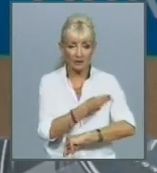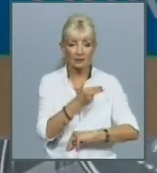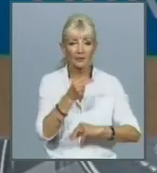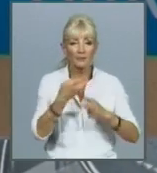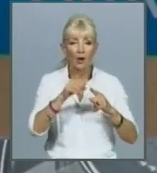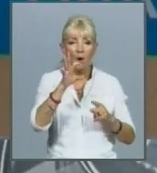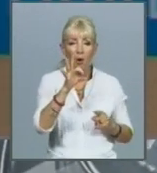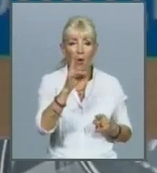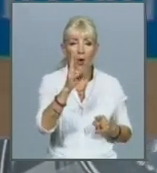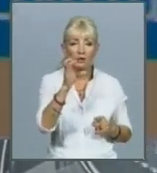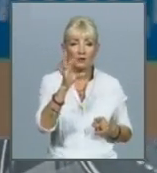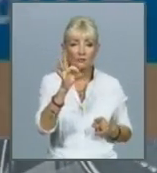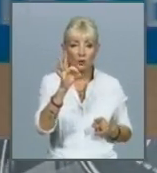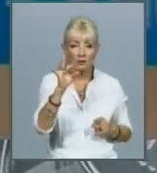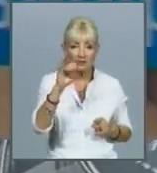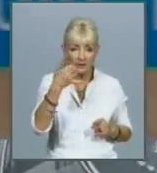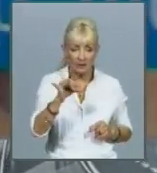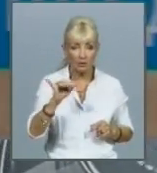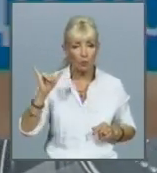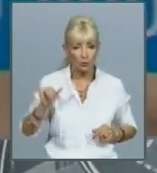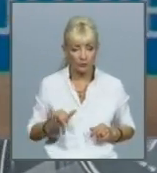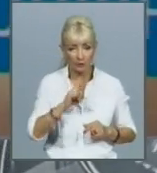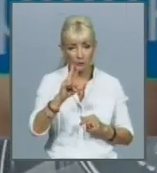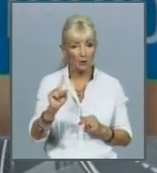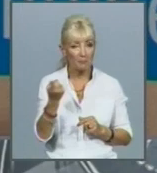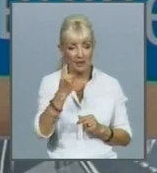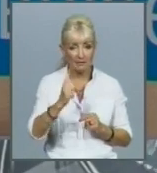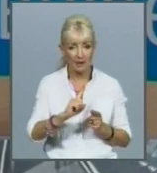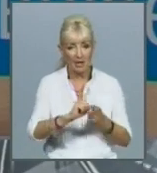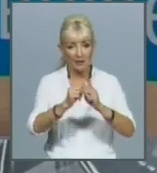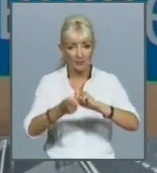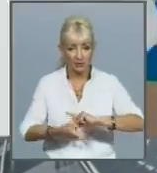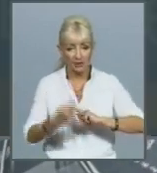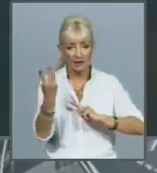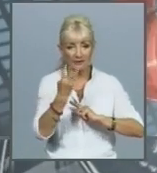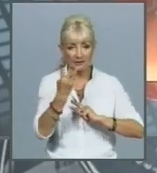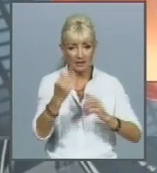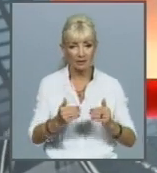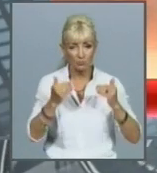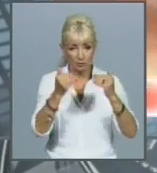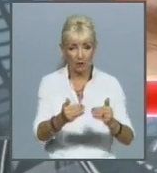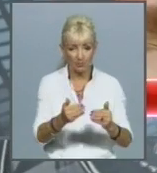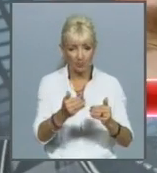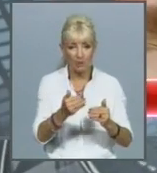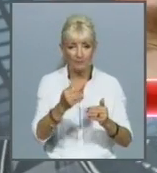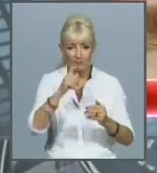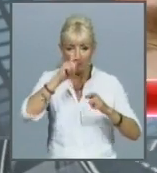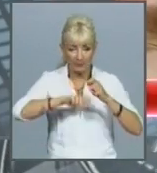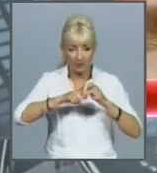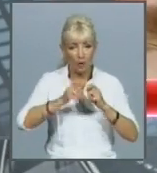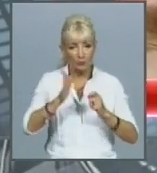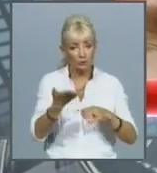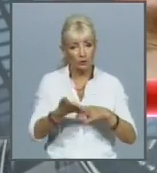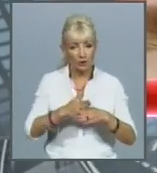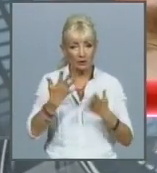Оксфордським університетом, яка першою перейшла до третьої фази клінічних випробувань. Буде дуже прикро, якщо